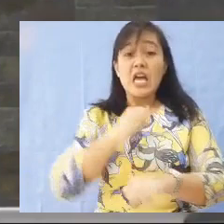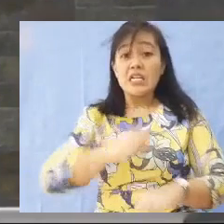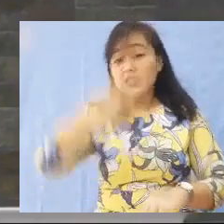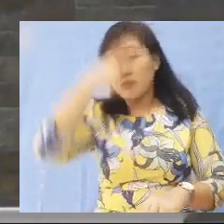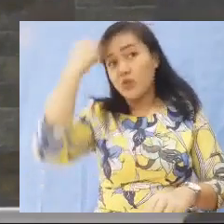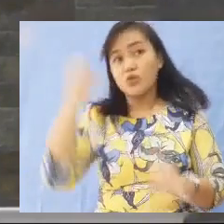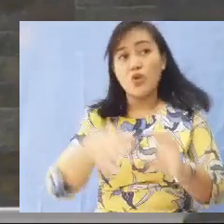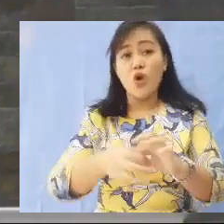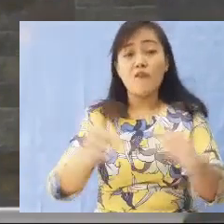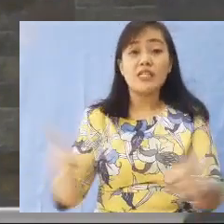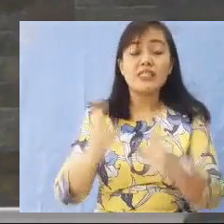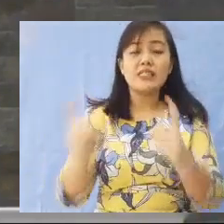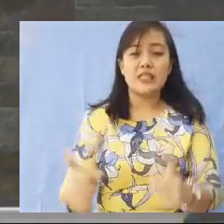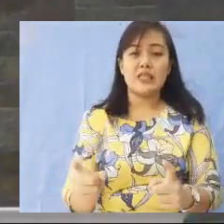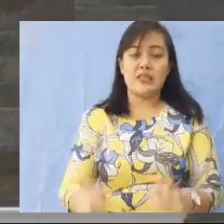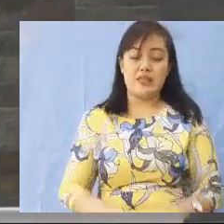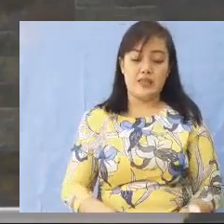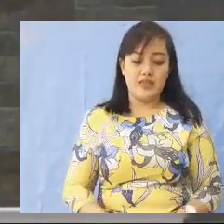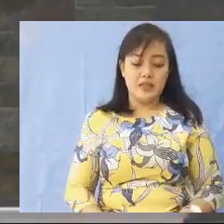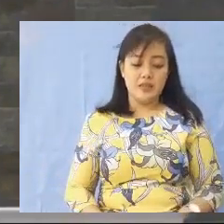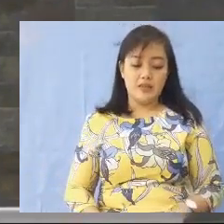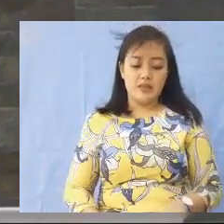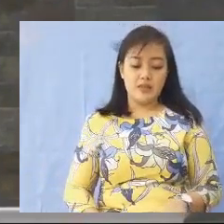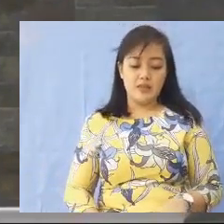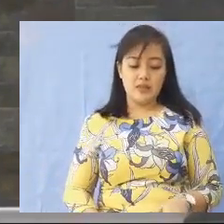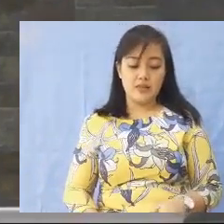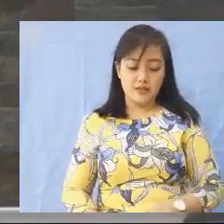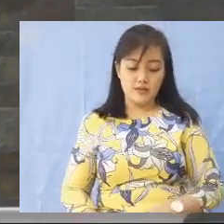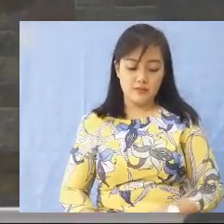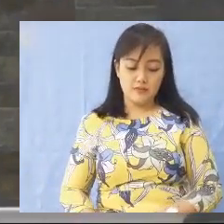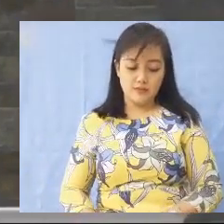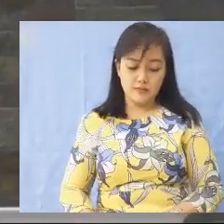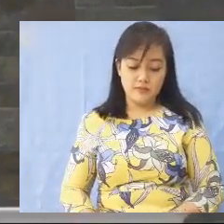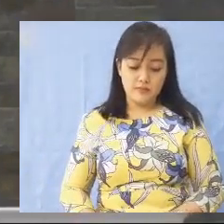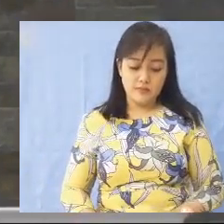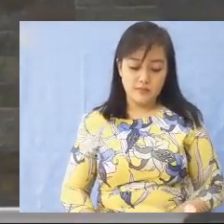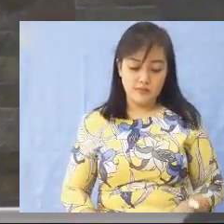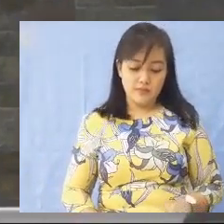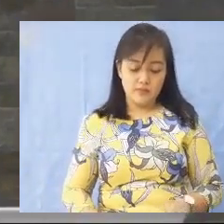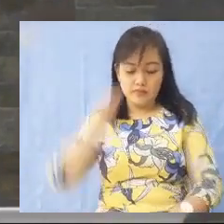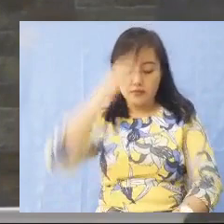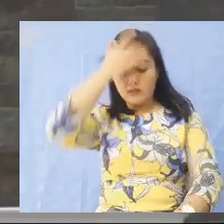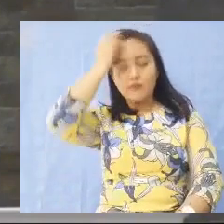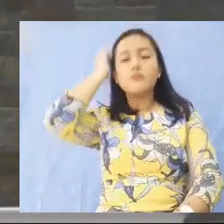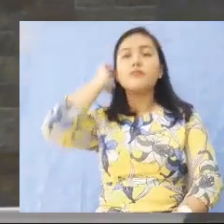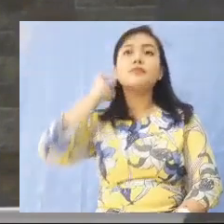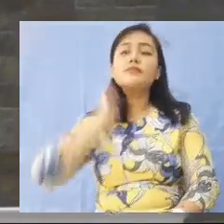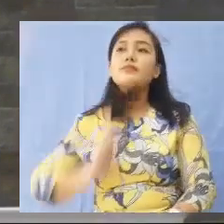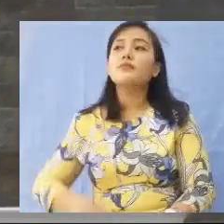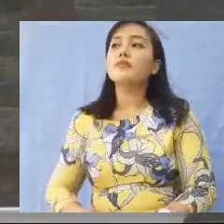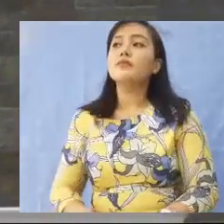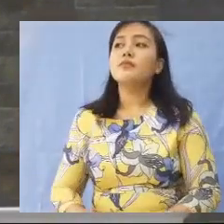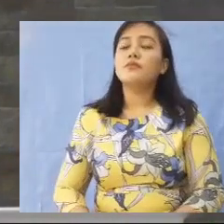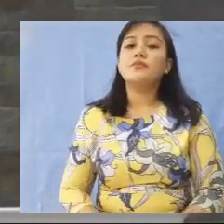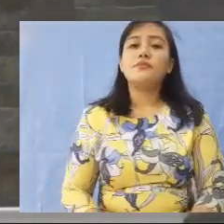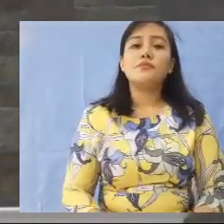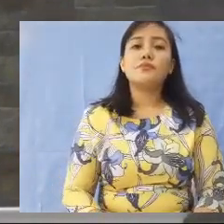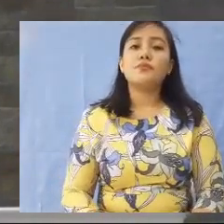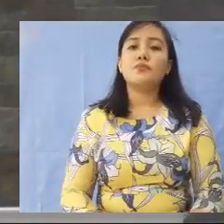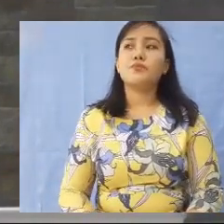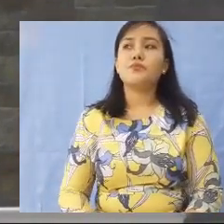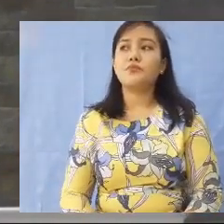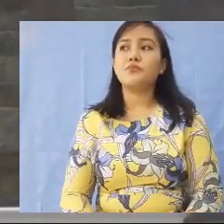atin yung punto ng kasalanan? O bakit po tayo nagkakasala? Okay? Of course, nandiyan po yung Diablo. Pero alam nyo po